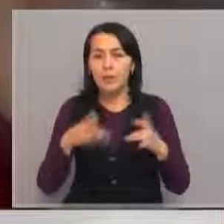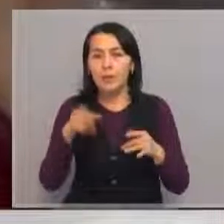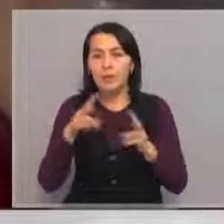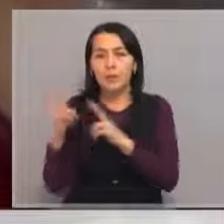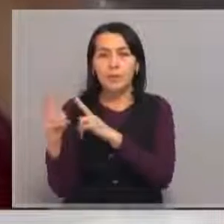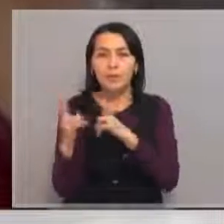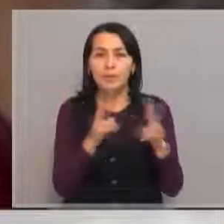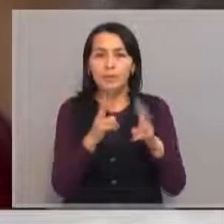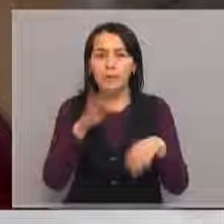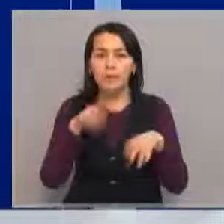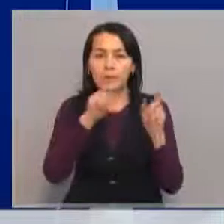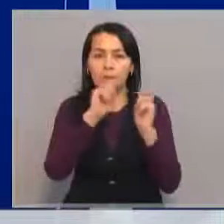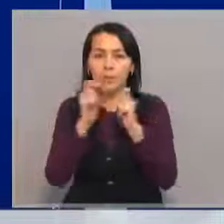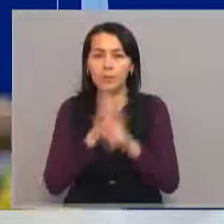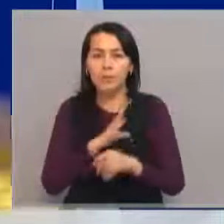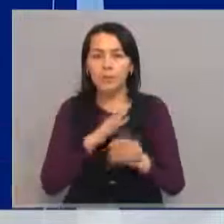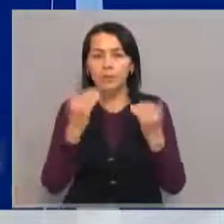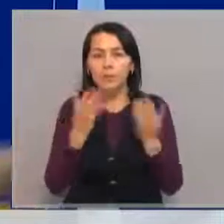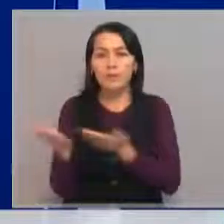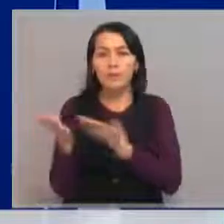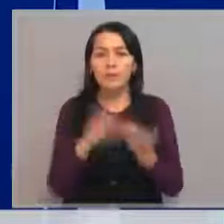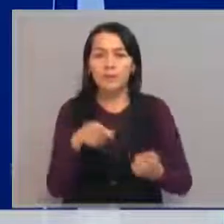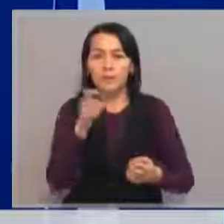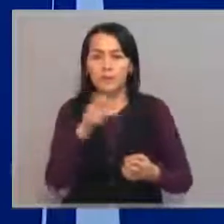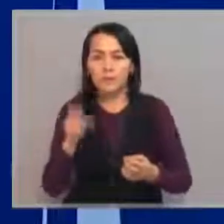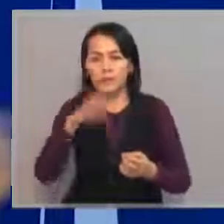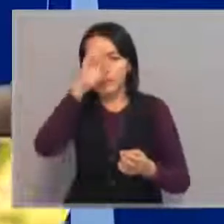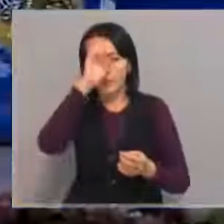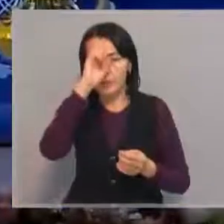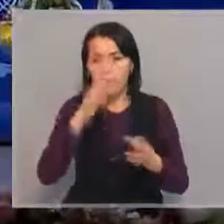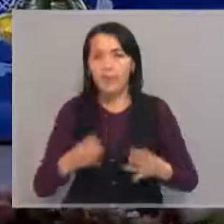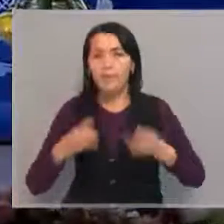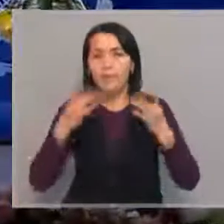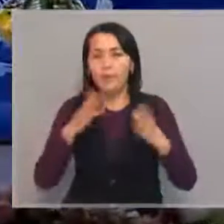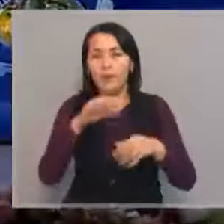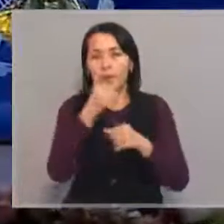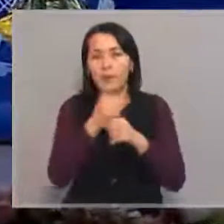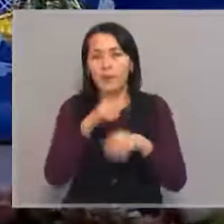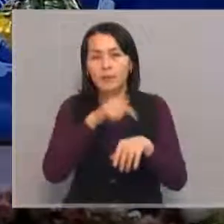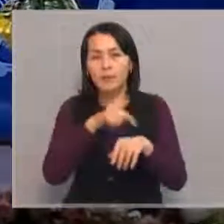билеп, көптің көңілін қошқа бөледі. Жиынға келген жұртшылық мемлекеттік мерекенің